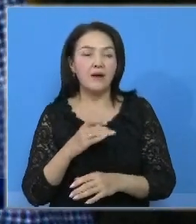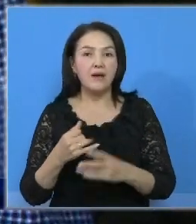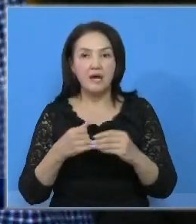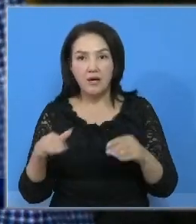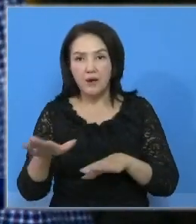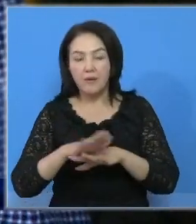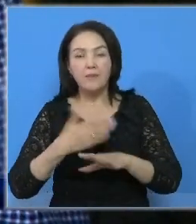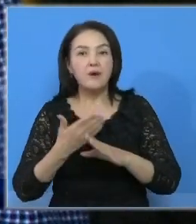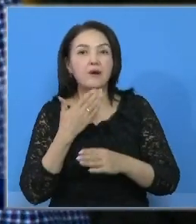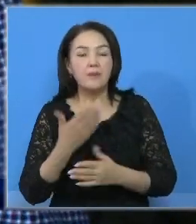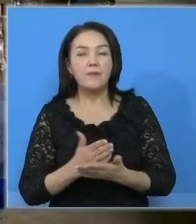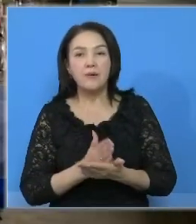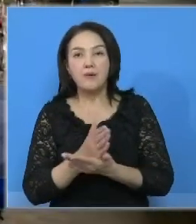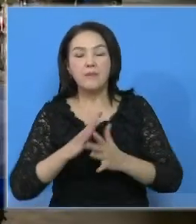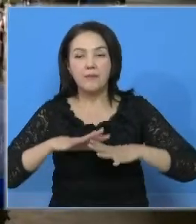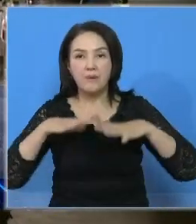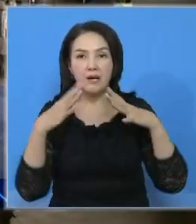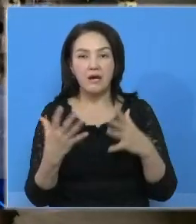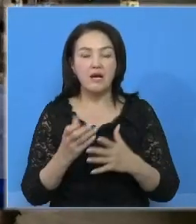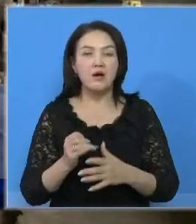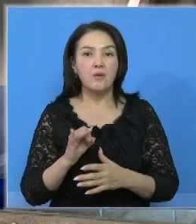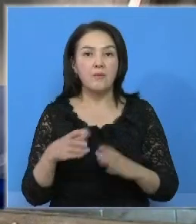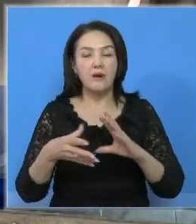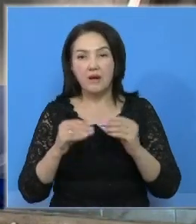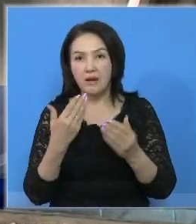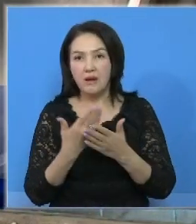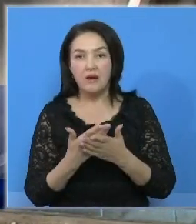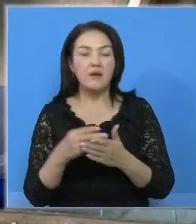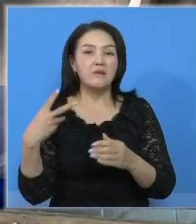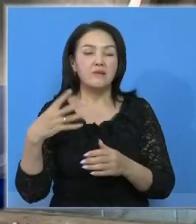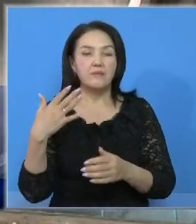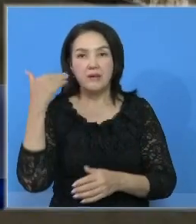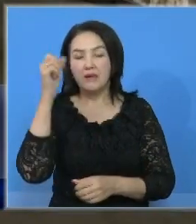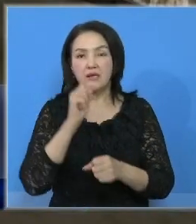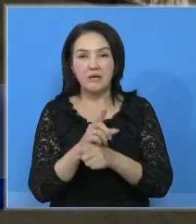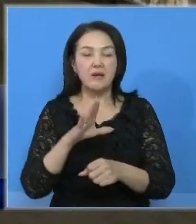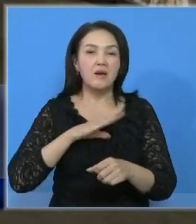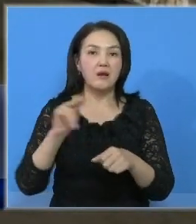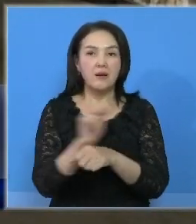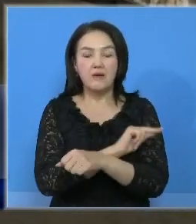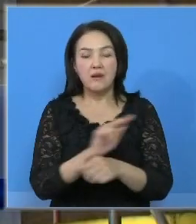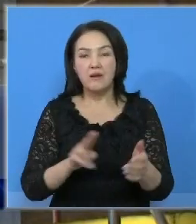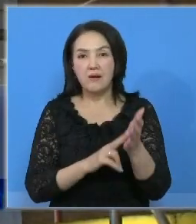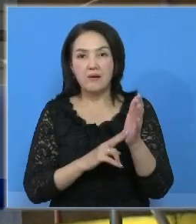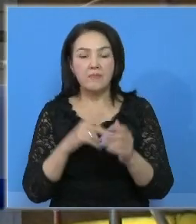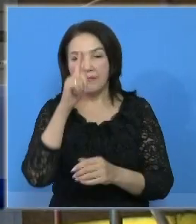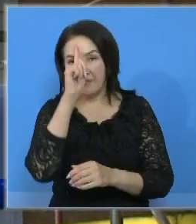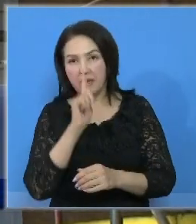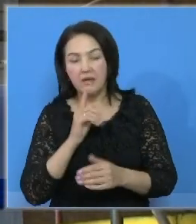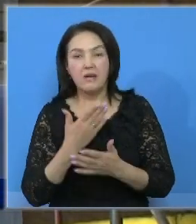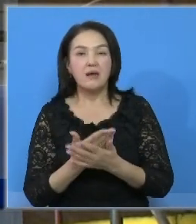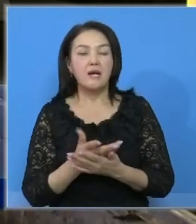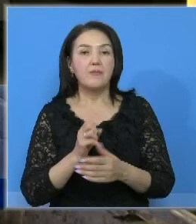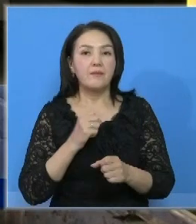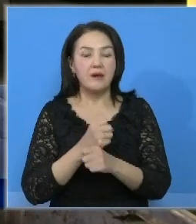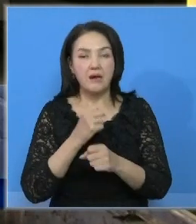территории. Спрос на услуги большой, подчеркивают представители акционерного общества. До 25 заказов по ремонту вагонов поступает в месяц. Оборудование в